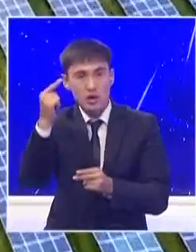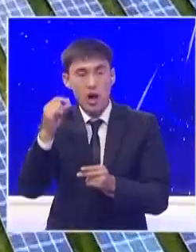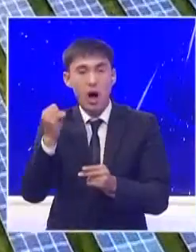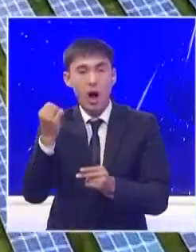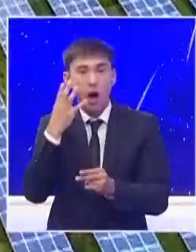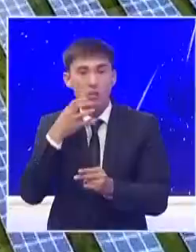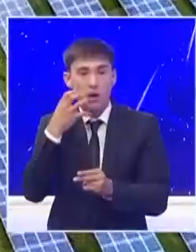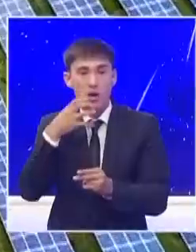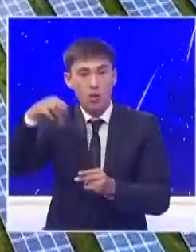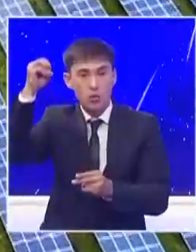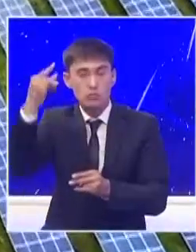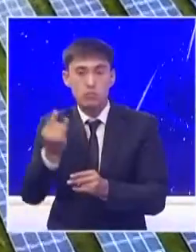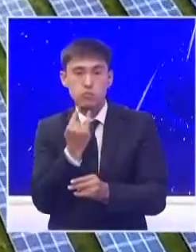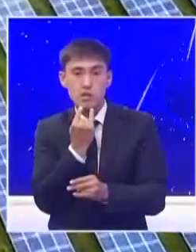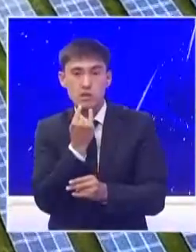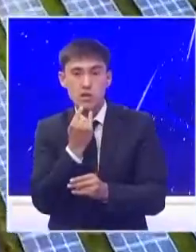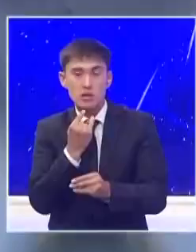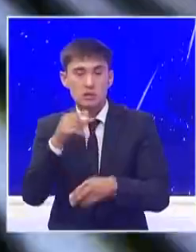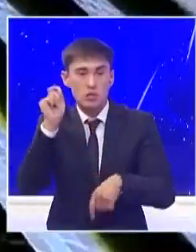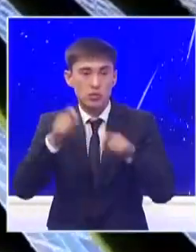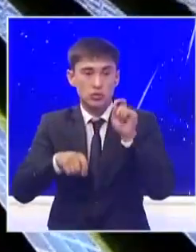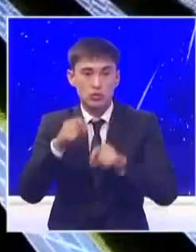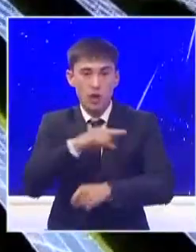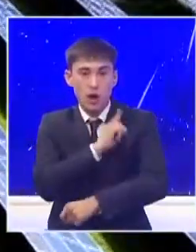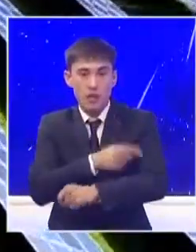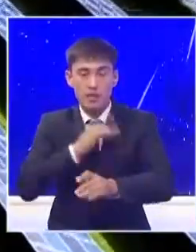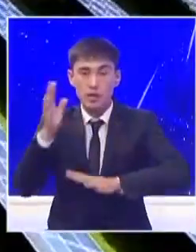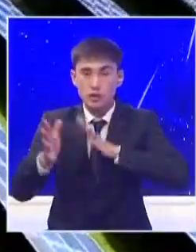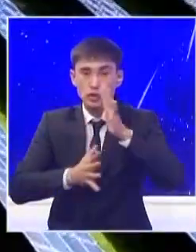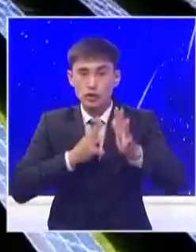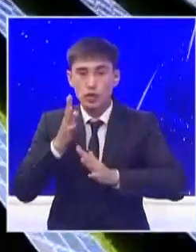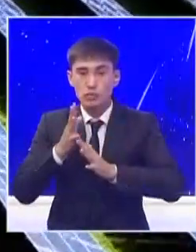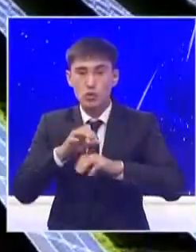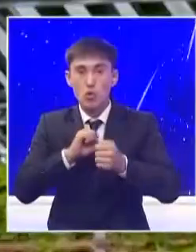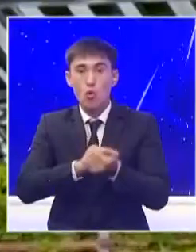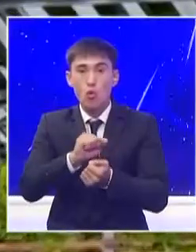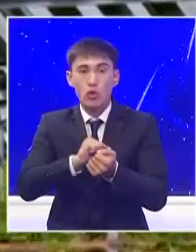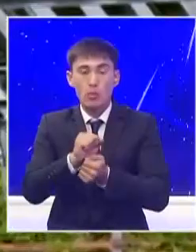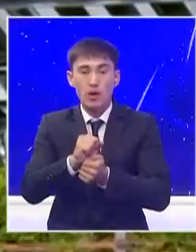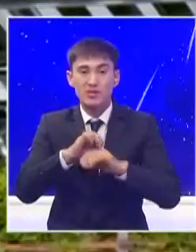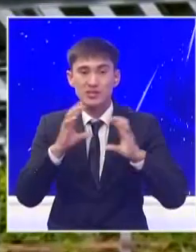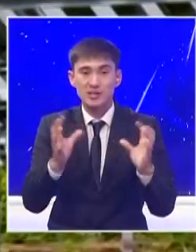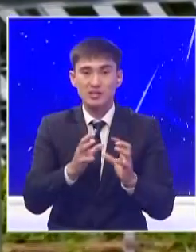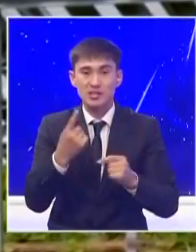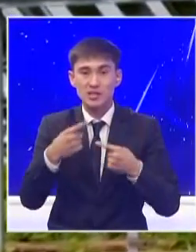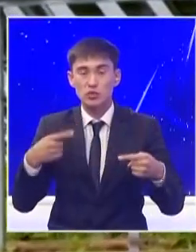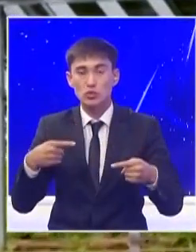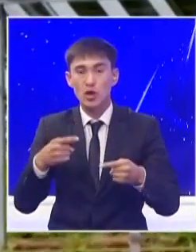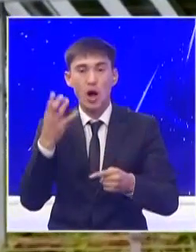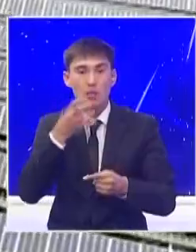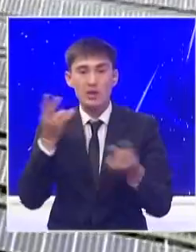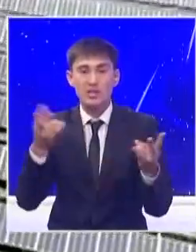батареялары орнатылған. Олар өсімдікті нөсер жауыннан қатты желмен құрап қалудан сақтайды. Екі түрлі модуль арқылы алмаға